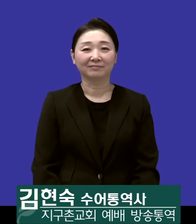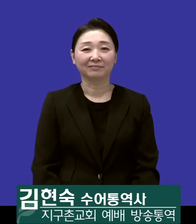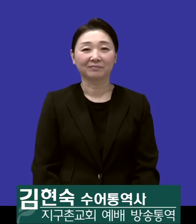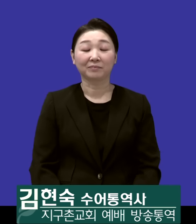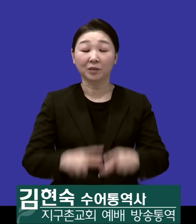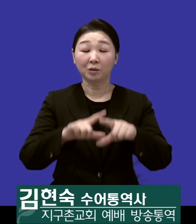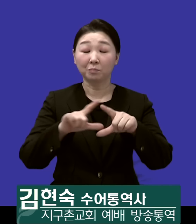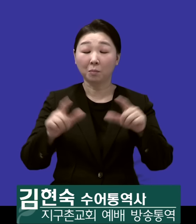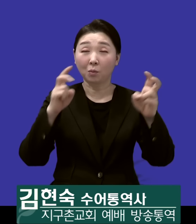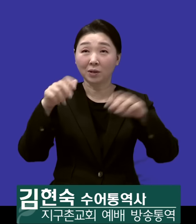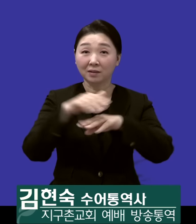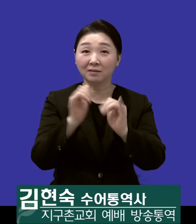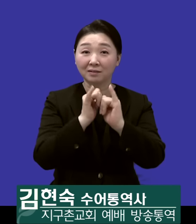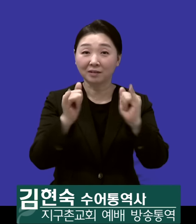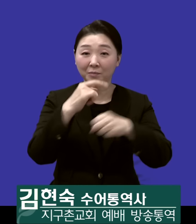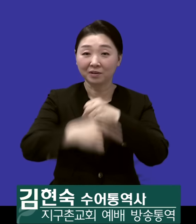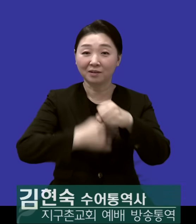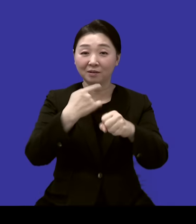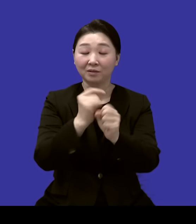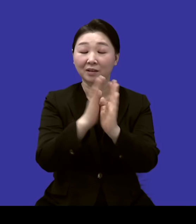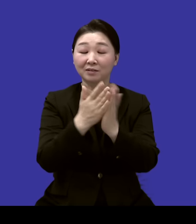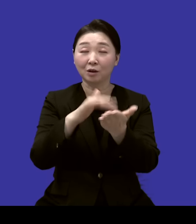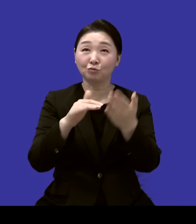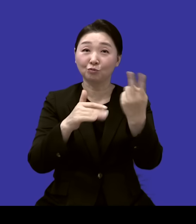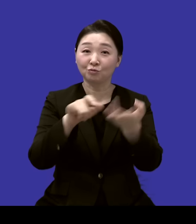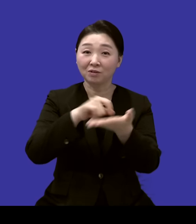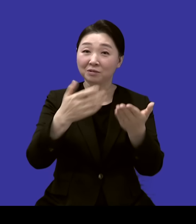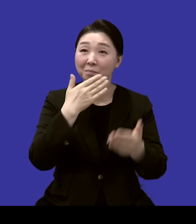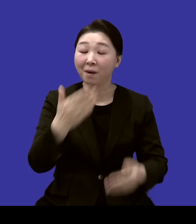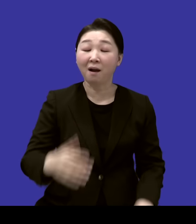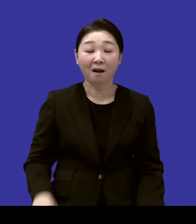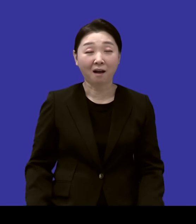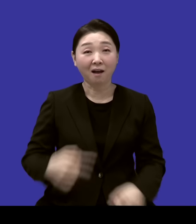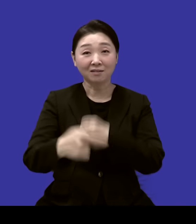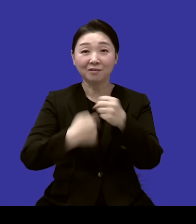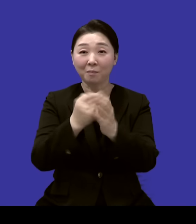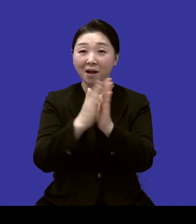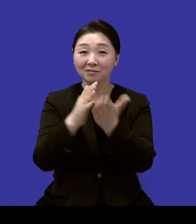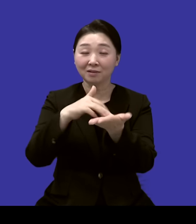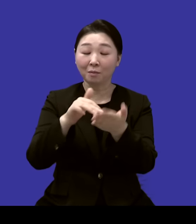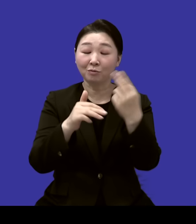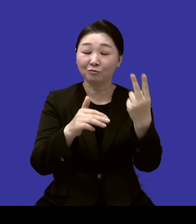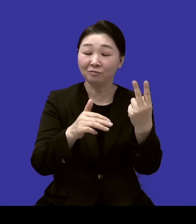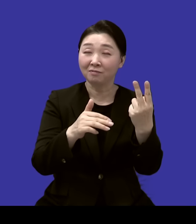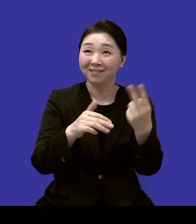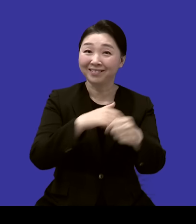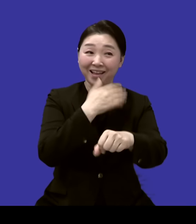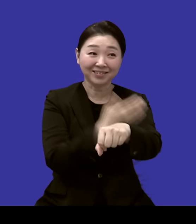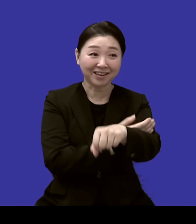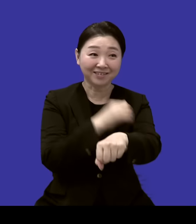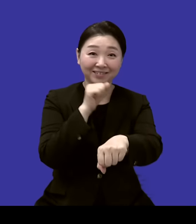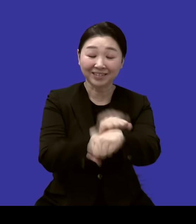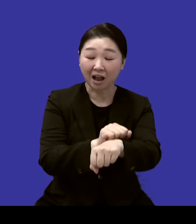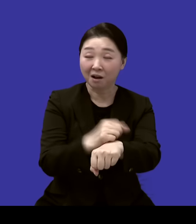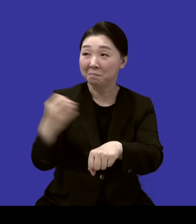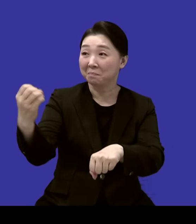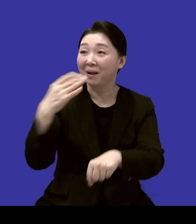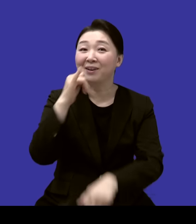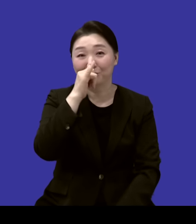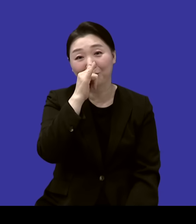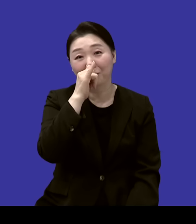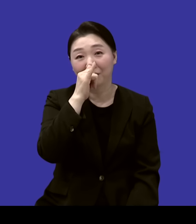평범한 직장인이 어떻게 1년 만에 2권의 책을 썼을까? 1년 만에 2권이나 책을 쓸 정도면 네. 재능이 있지 않았냐 예. 이렇게 말씀하시는데 그럴